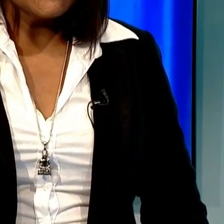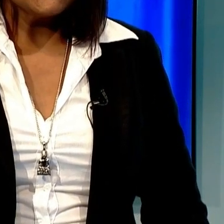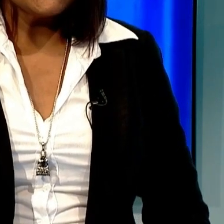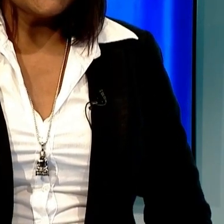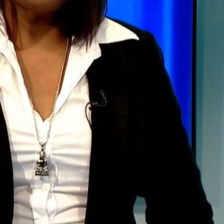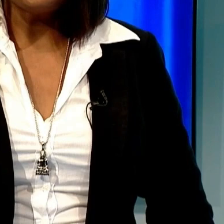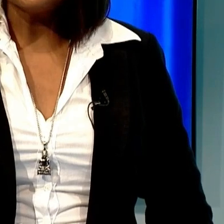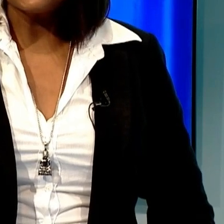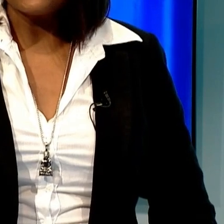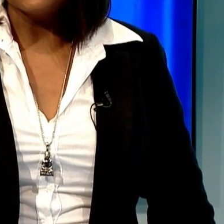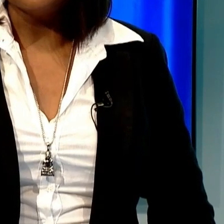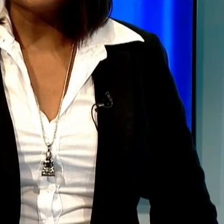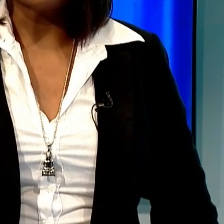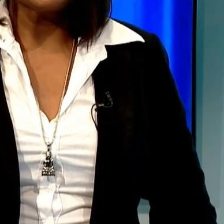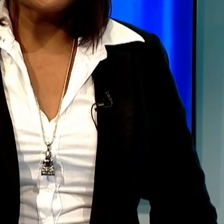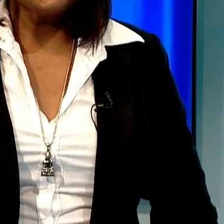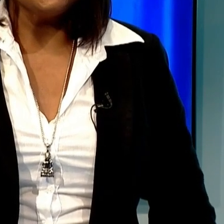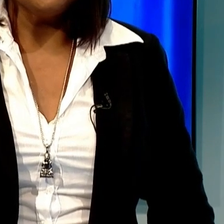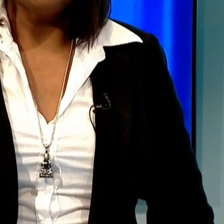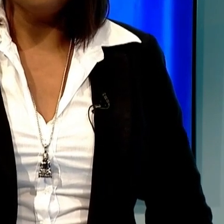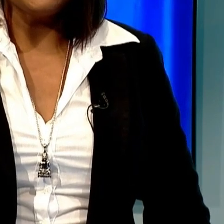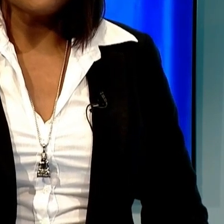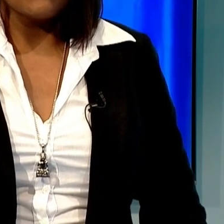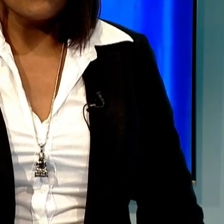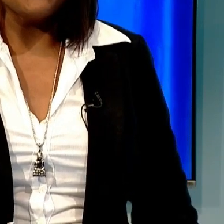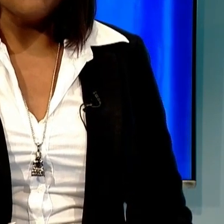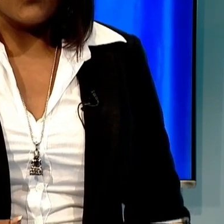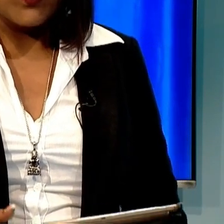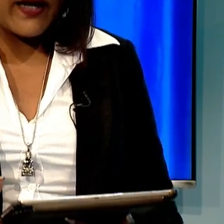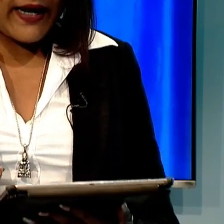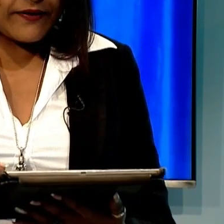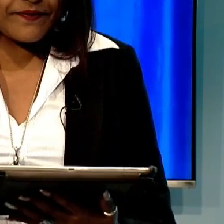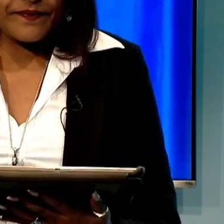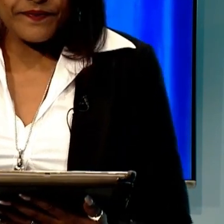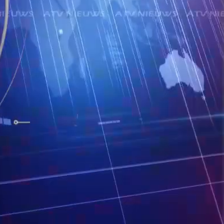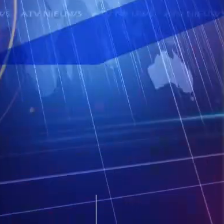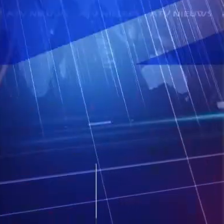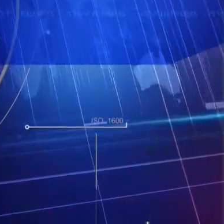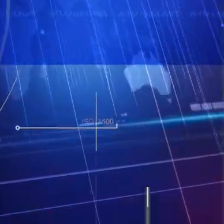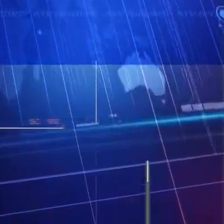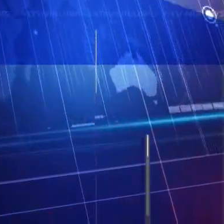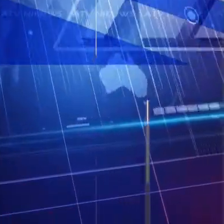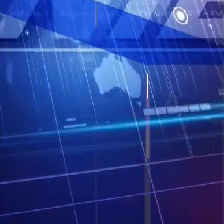zegt dat de crèches en peuterscholen vanaf 6 juli weer open mogen gaan.